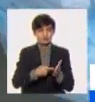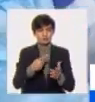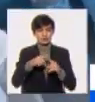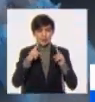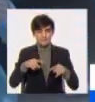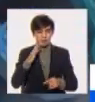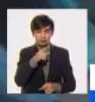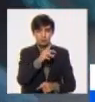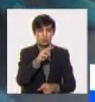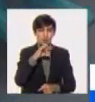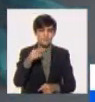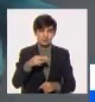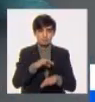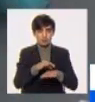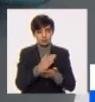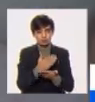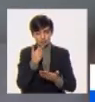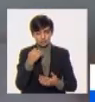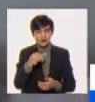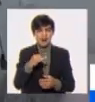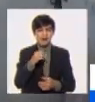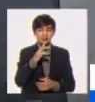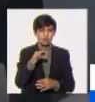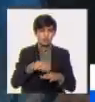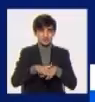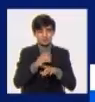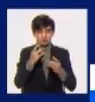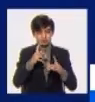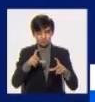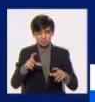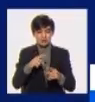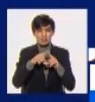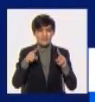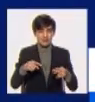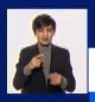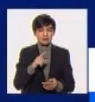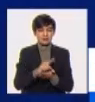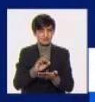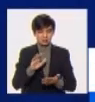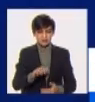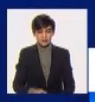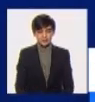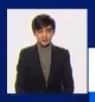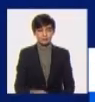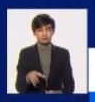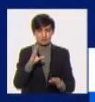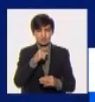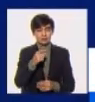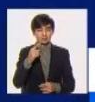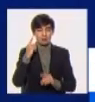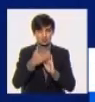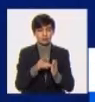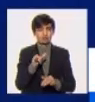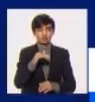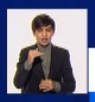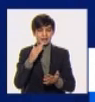Но пациентам иметь такую справку не обязательно. Понятно, что он есть. Уже он будет все время